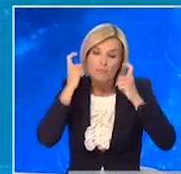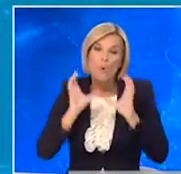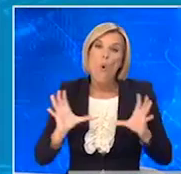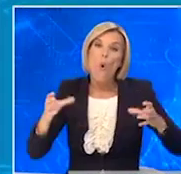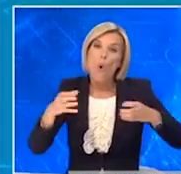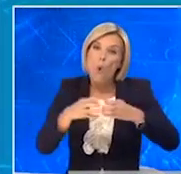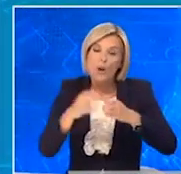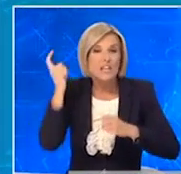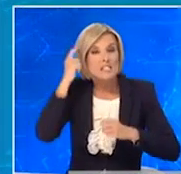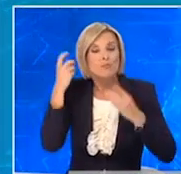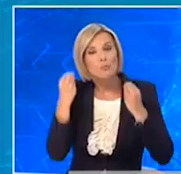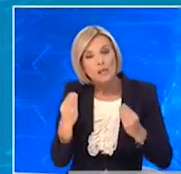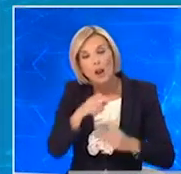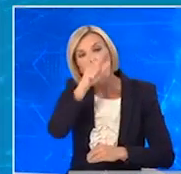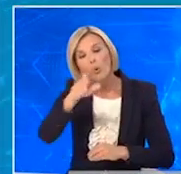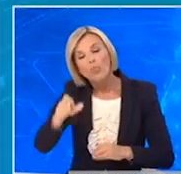ευθύνης.